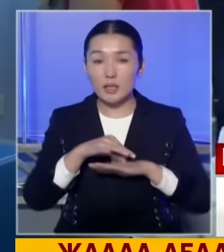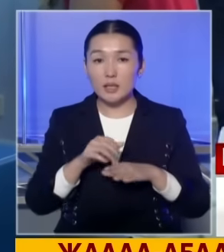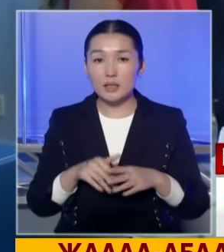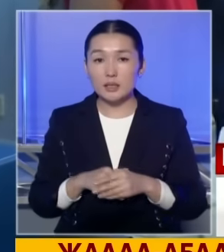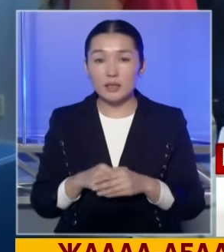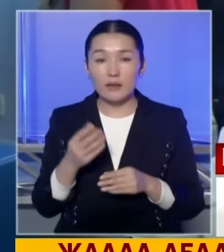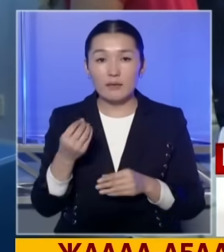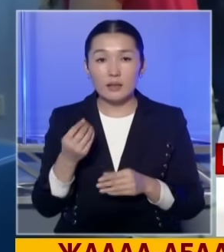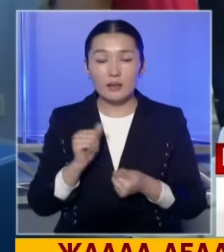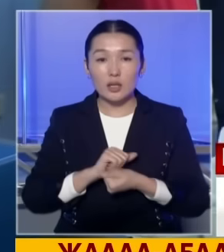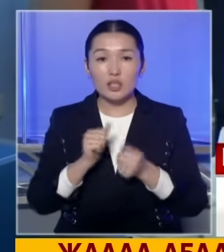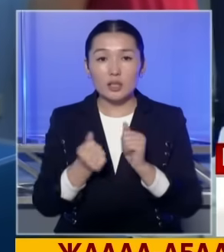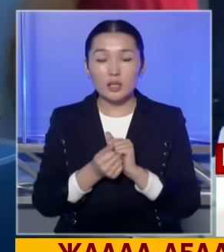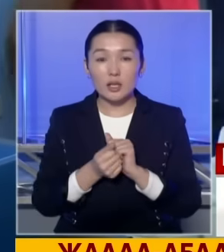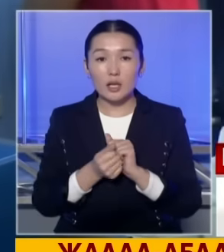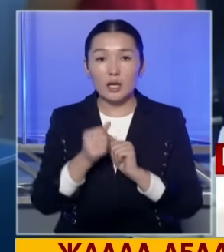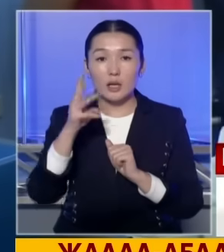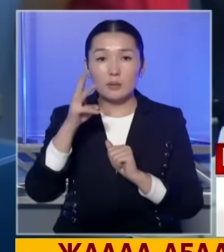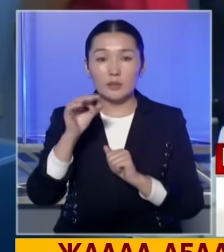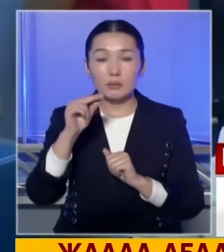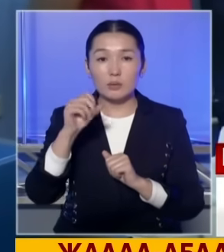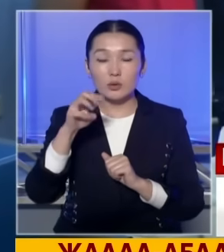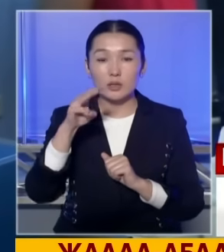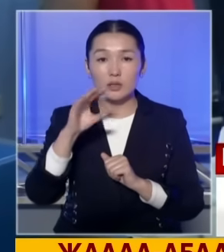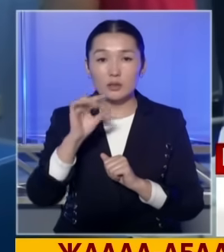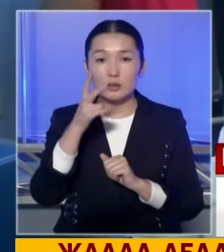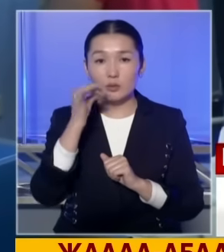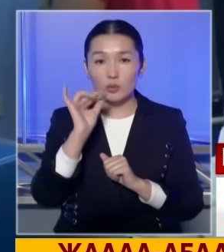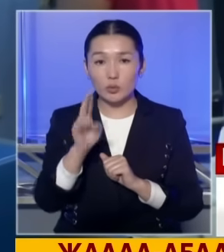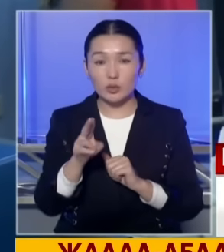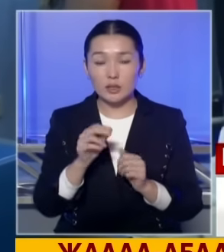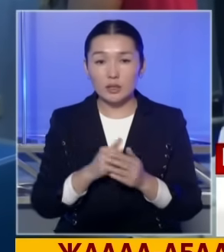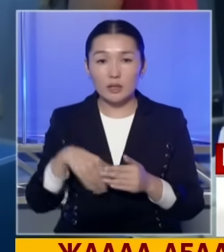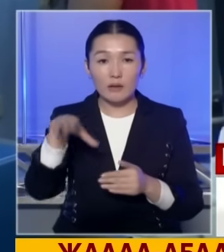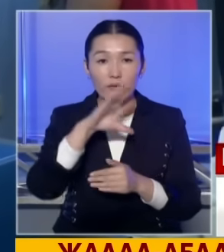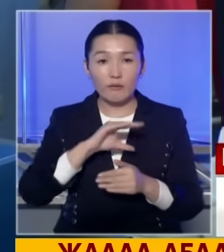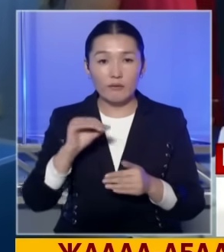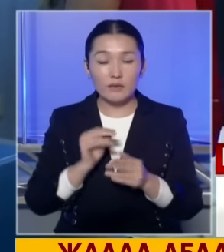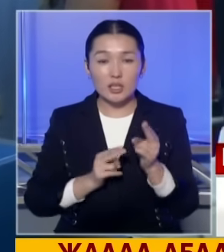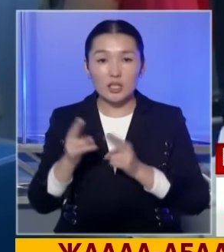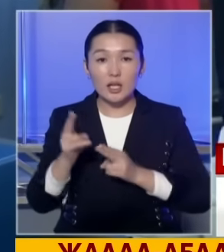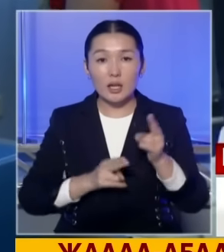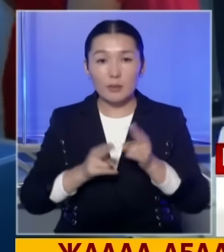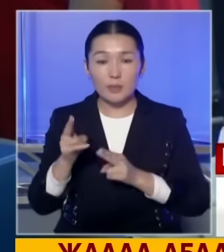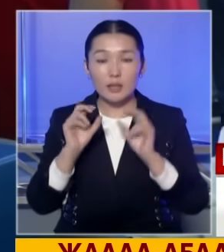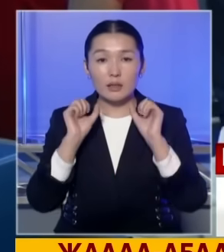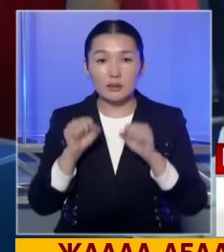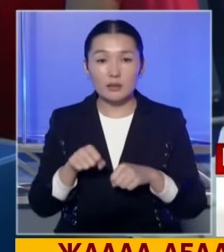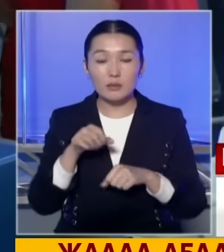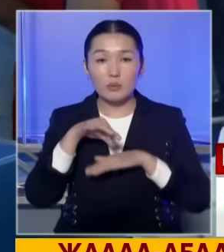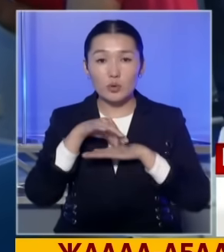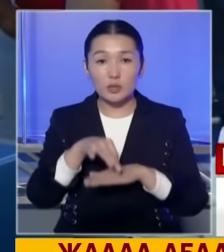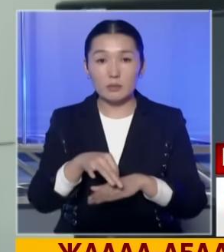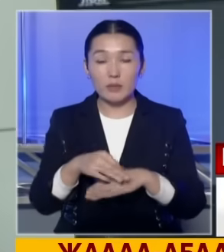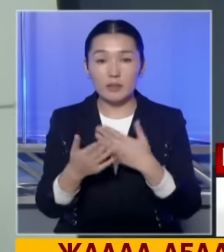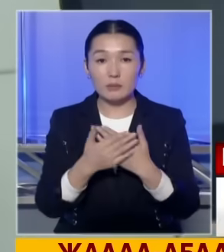жанагы таштар, мачеточник деп коет, сийдик түтүкчөсүндө таштар. Ошондой операциялардын көбүн эле жасап, 500 жакын